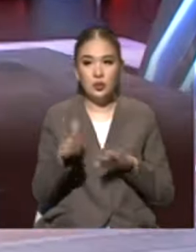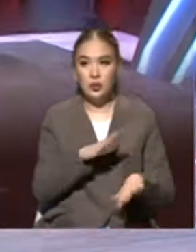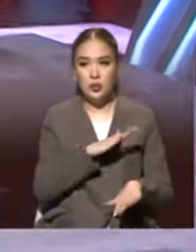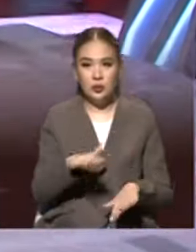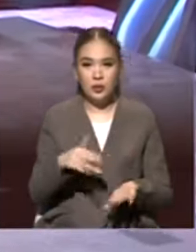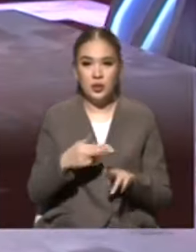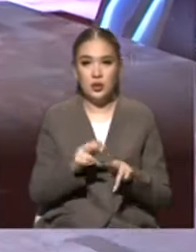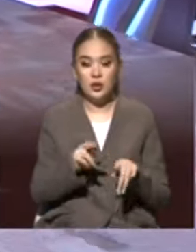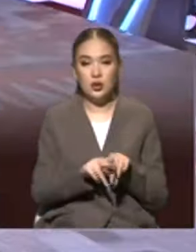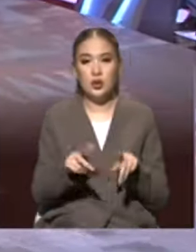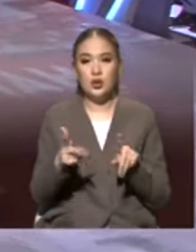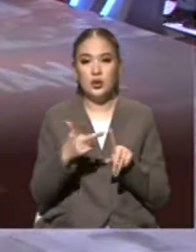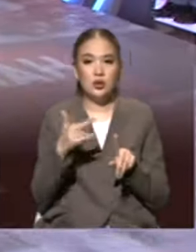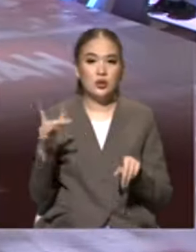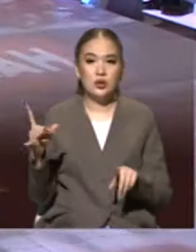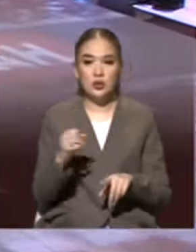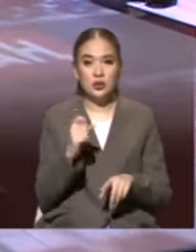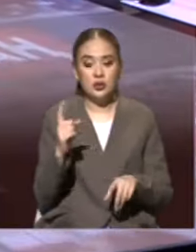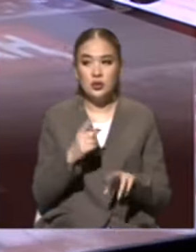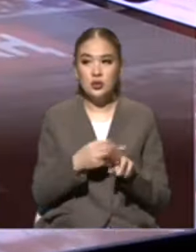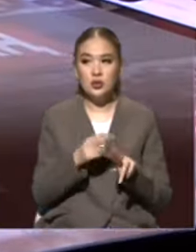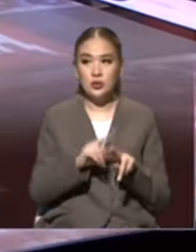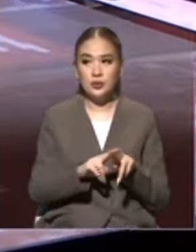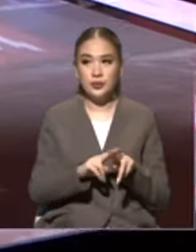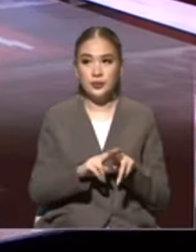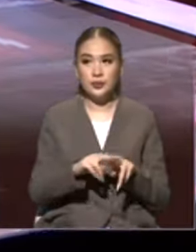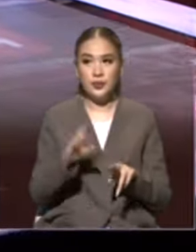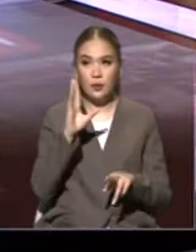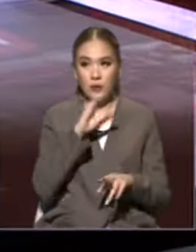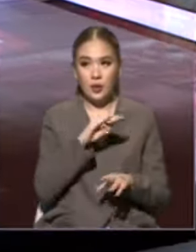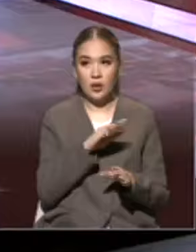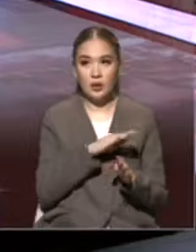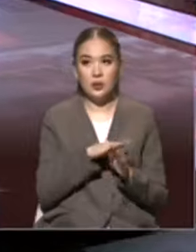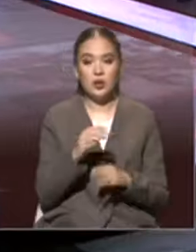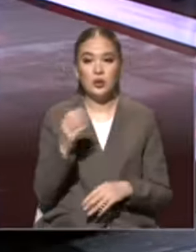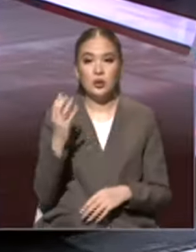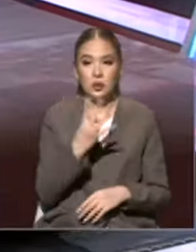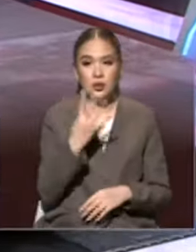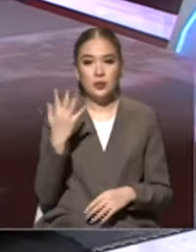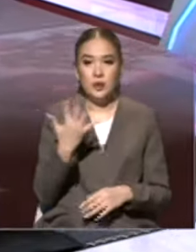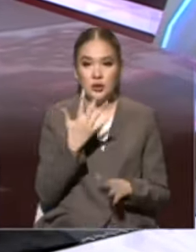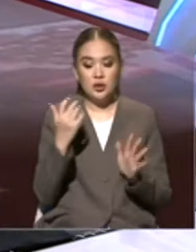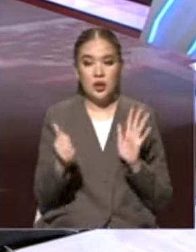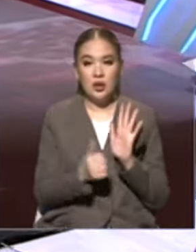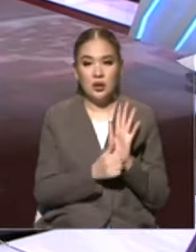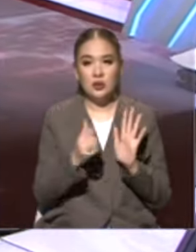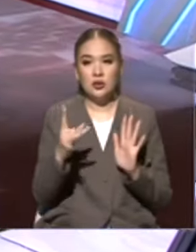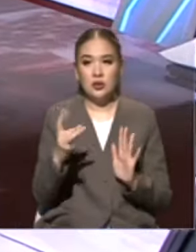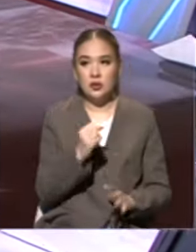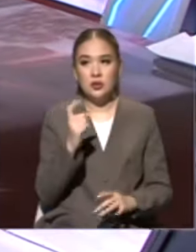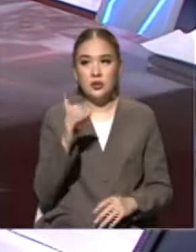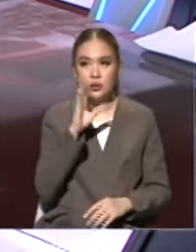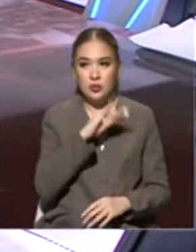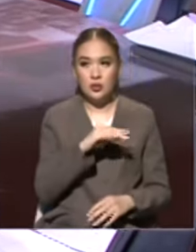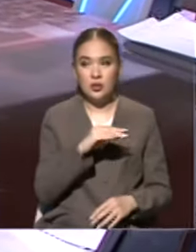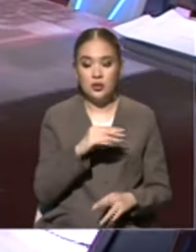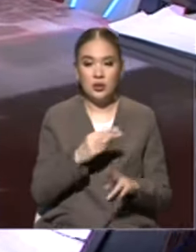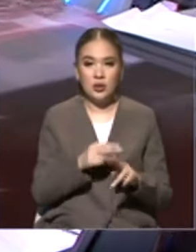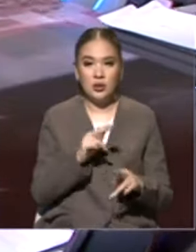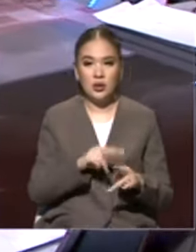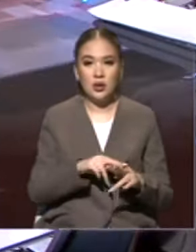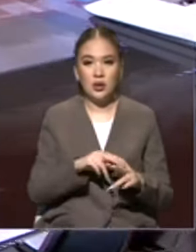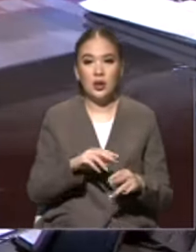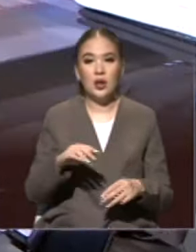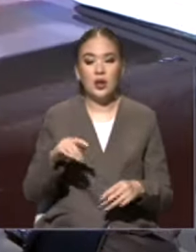үшін үшінші рет конкурс өткізуге мәжбүр. Солайша төртінші, бесінші, алтыншы рет өткізе береді. Бұны тексеріс пиғылдағы, теріс пиғылдағы